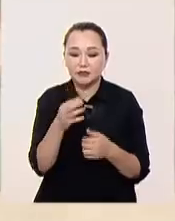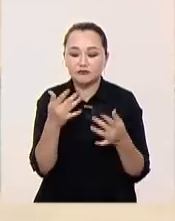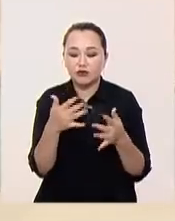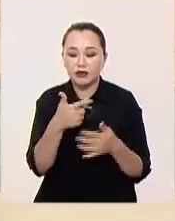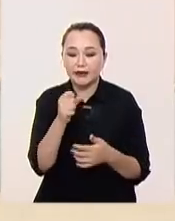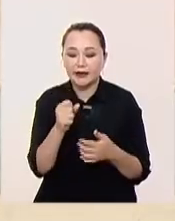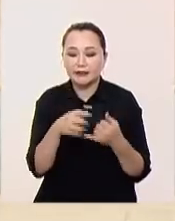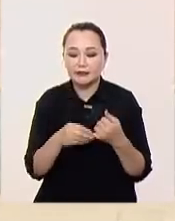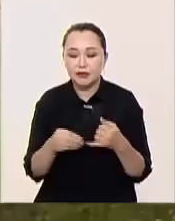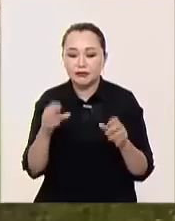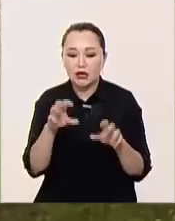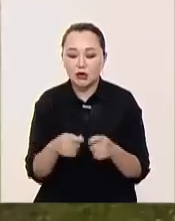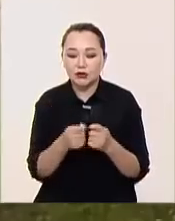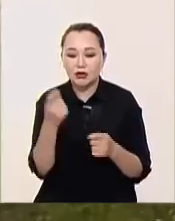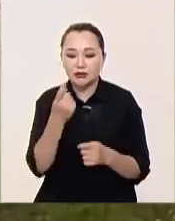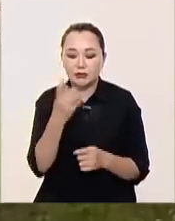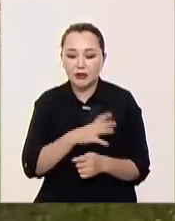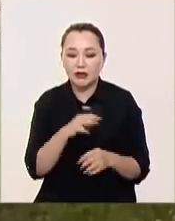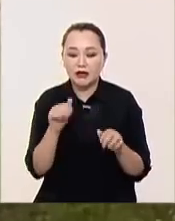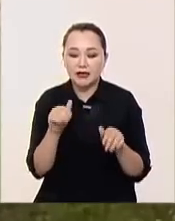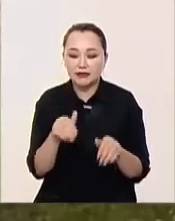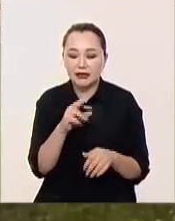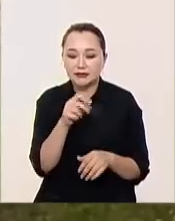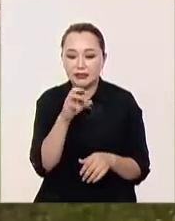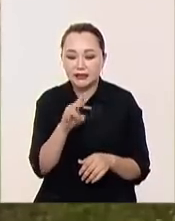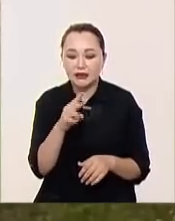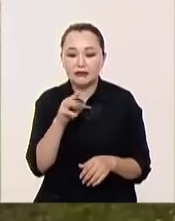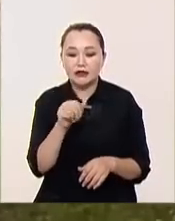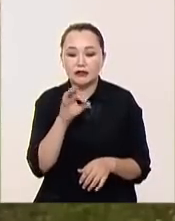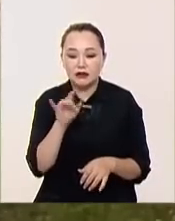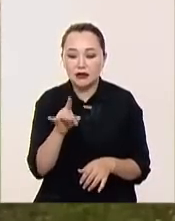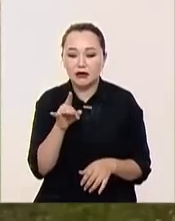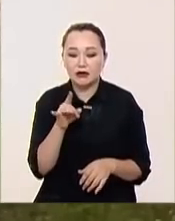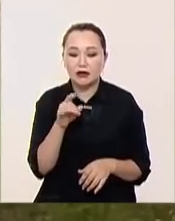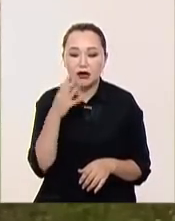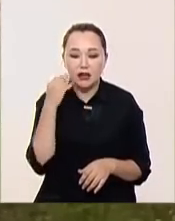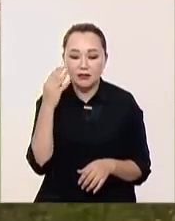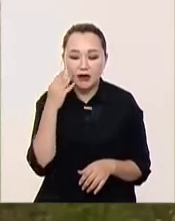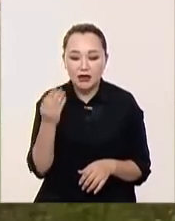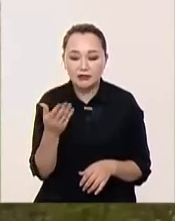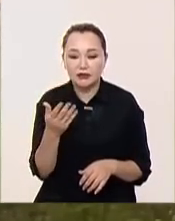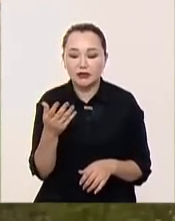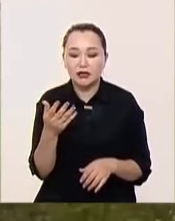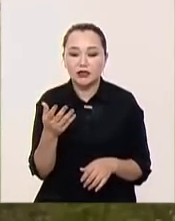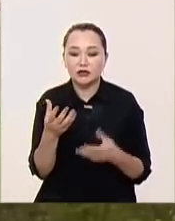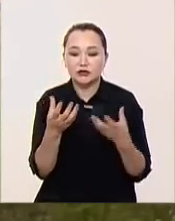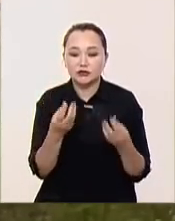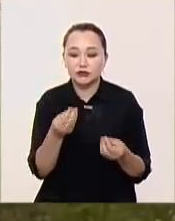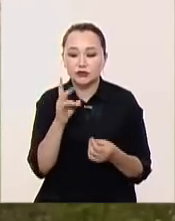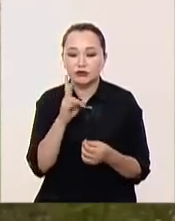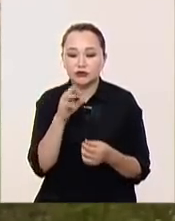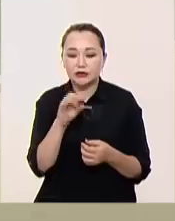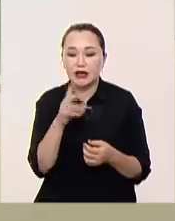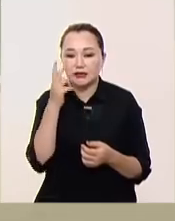жерді заңсыз иемденген? Қаскелең, Талғар, Алматы, осы